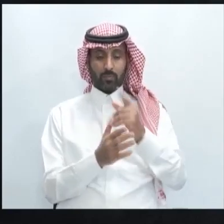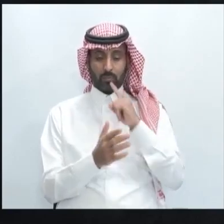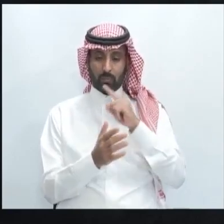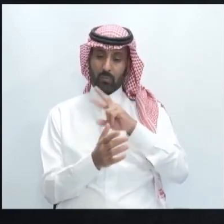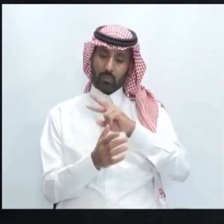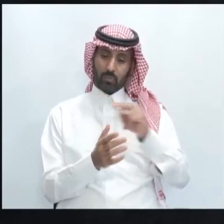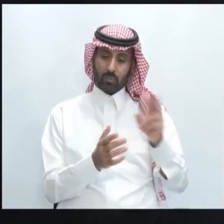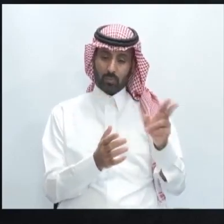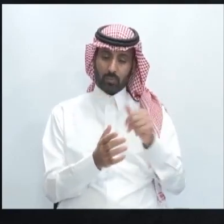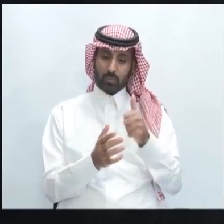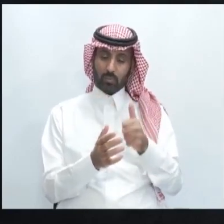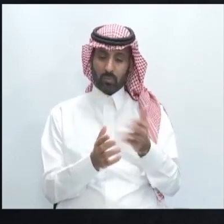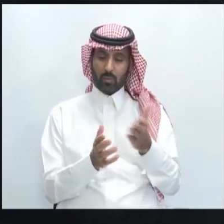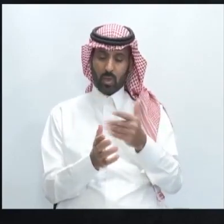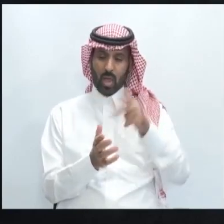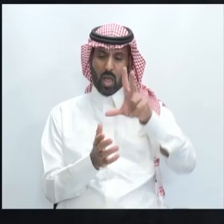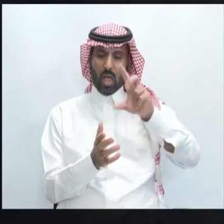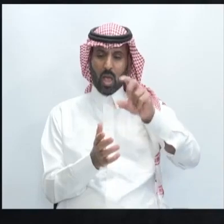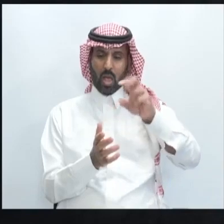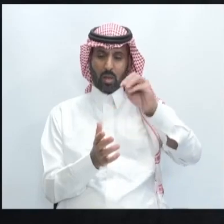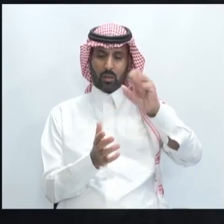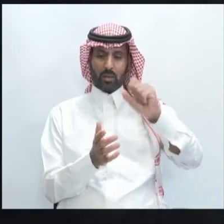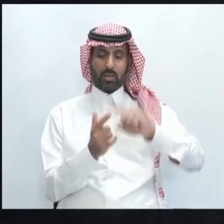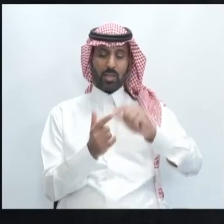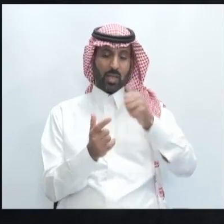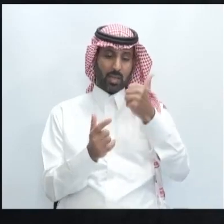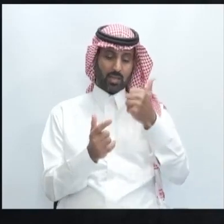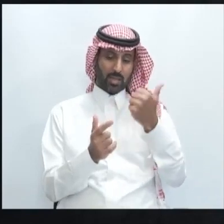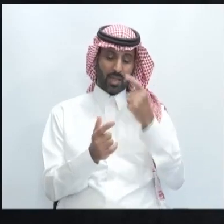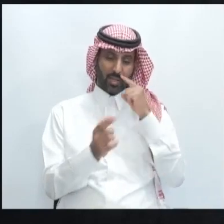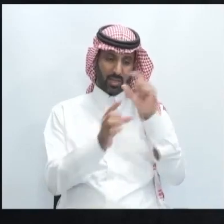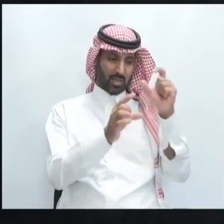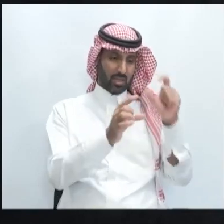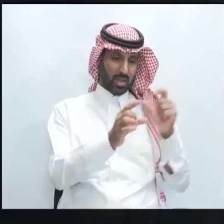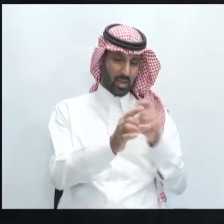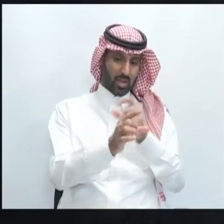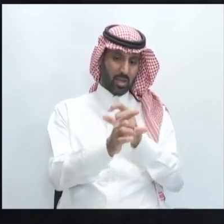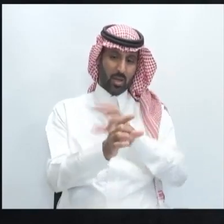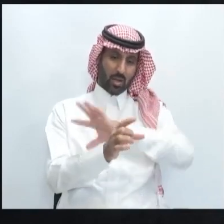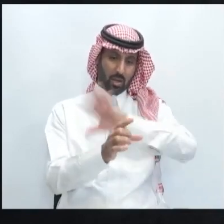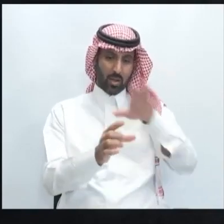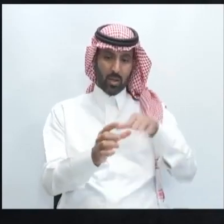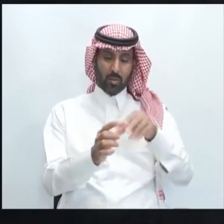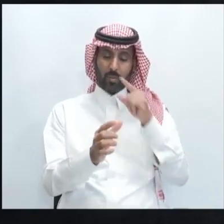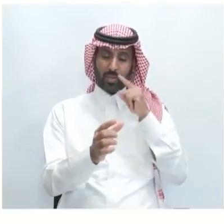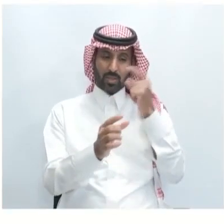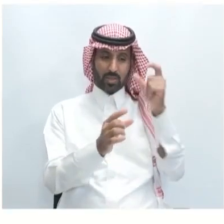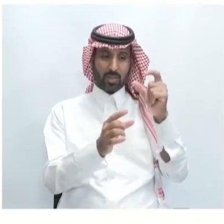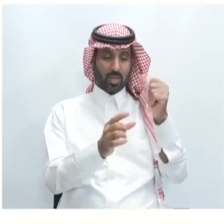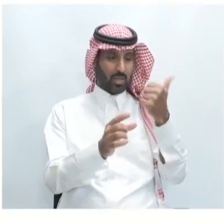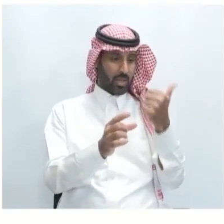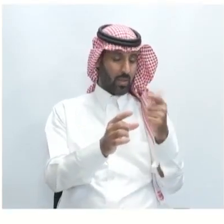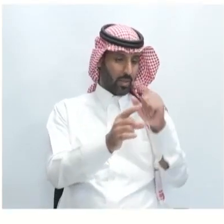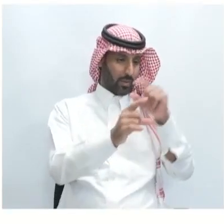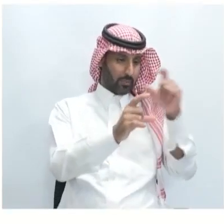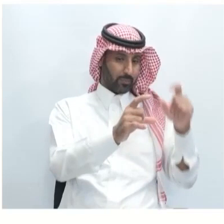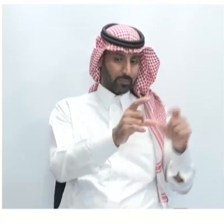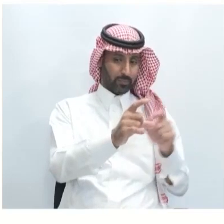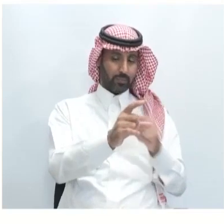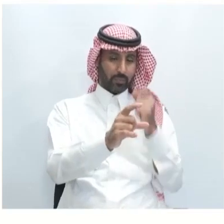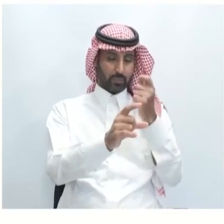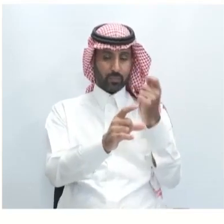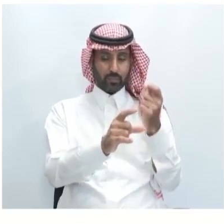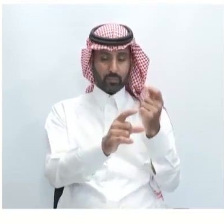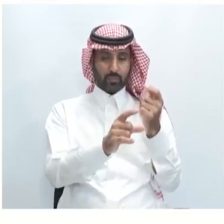كلاهما نوع الدهيد كلاهما ست ذرات كربون كلاهما ماذا ست ذرات كربون وكلاه مال دهيد